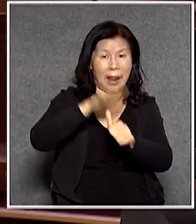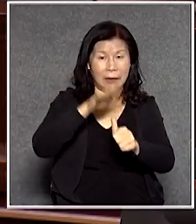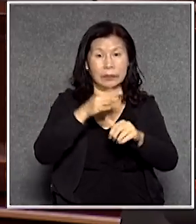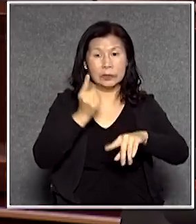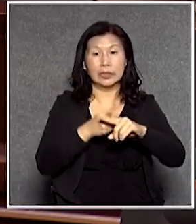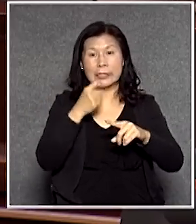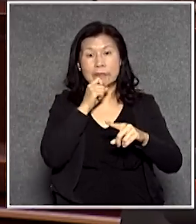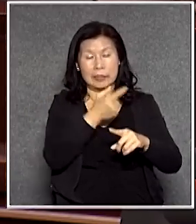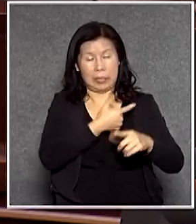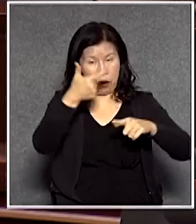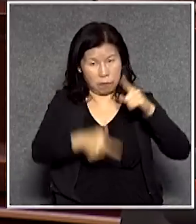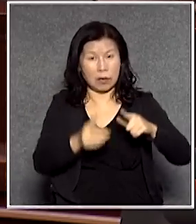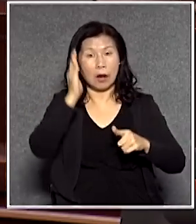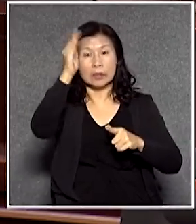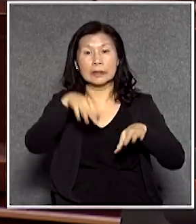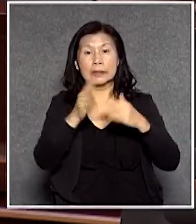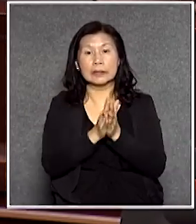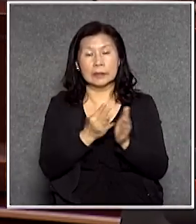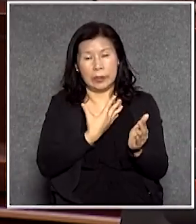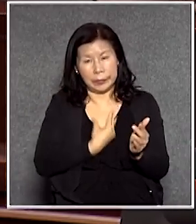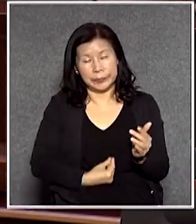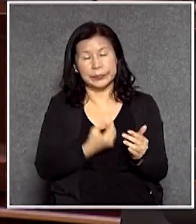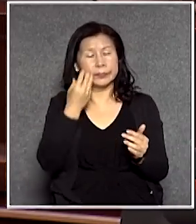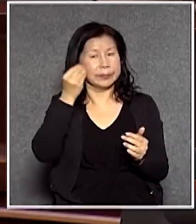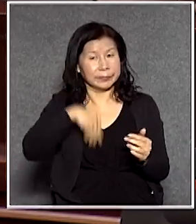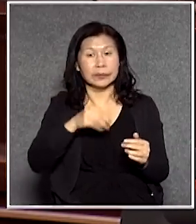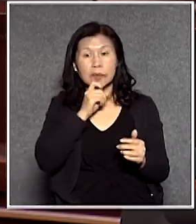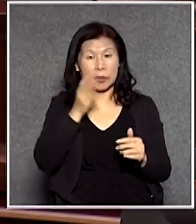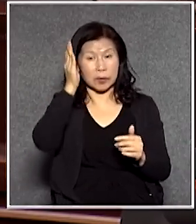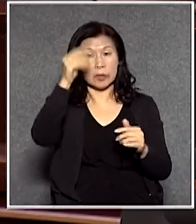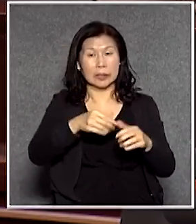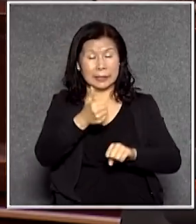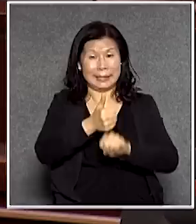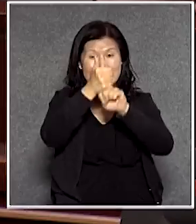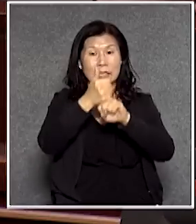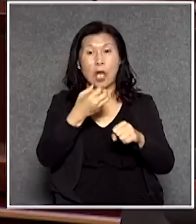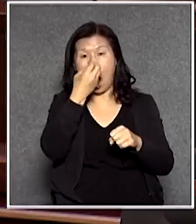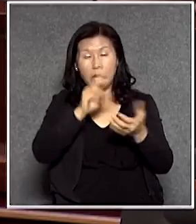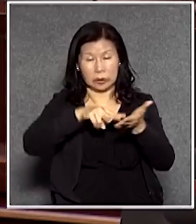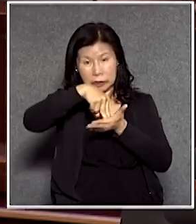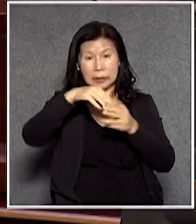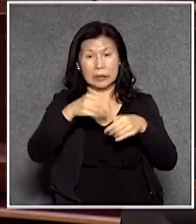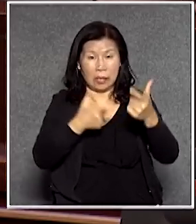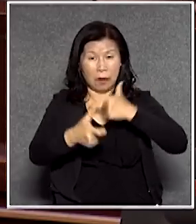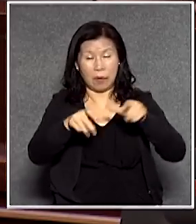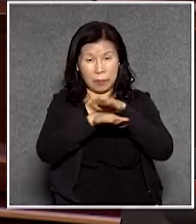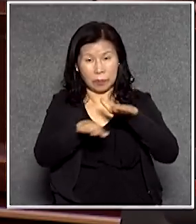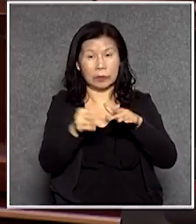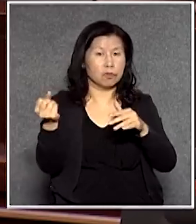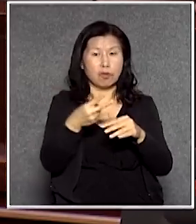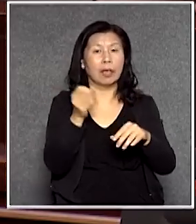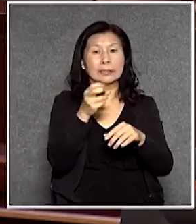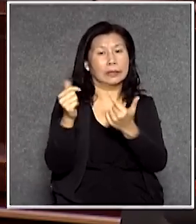富強的將來，而不是屈辱的未來。如果我們支持港獨的話，今天的繁榮穩定將難再保